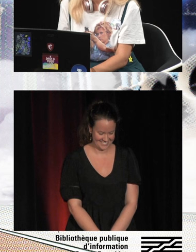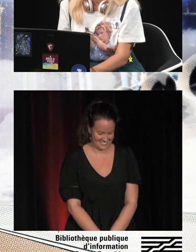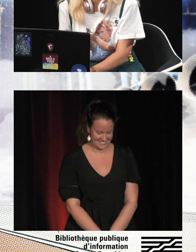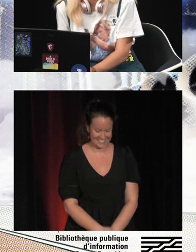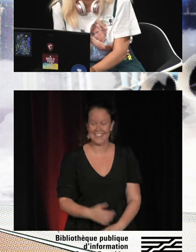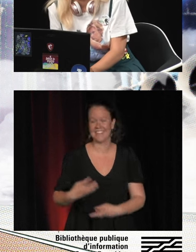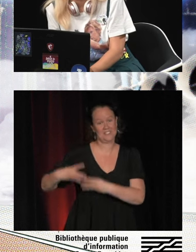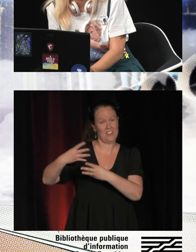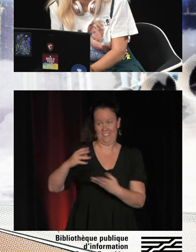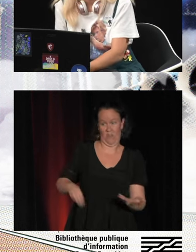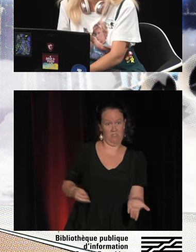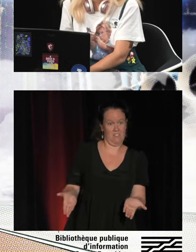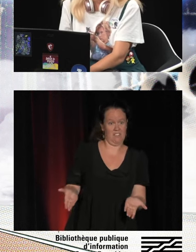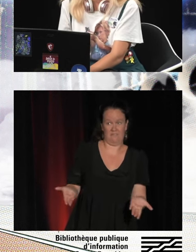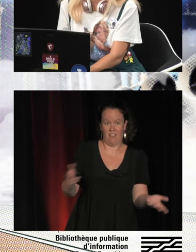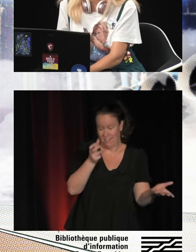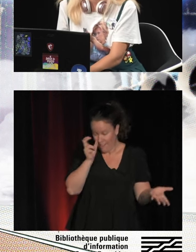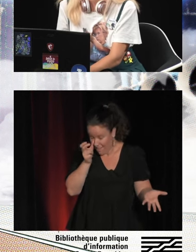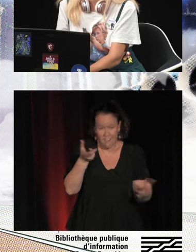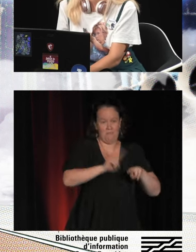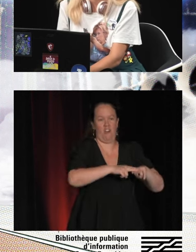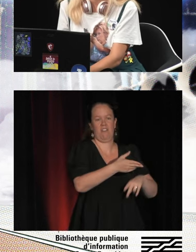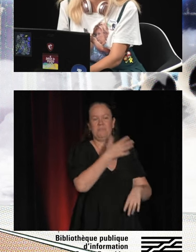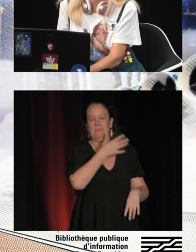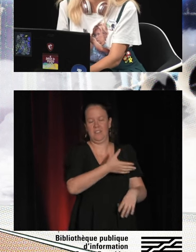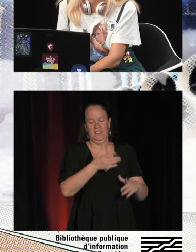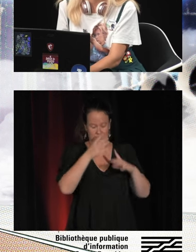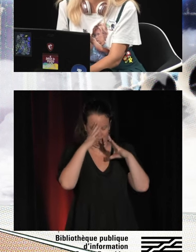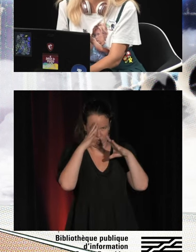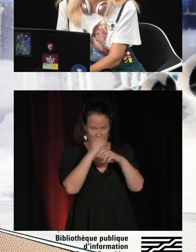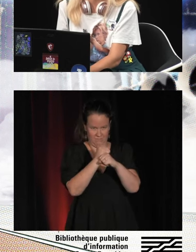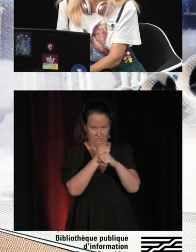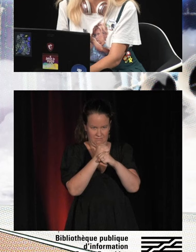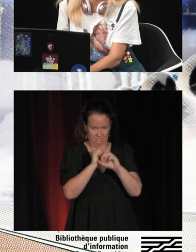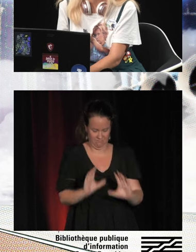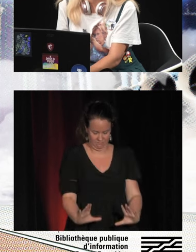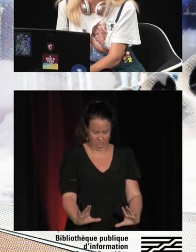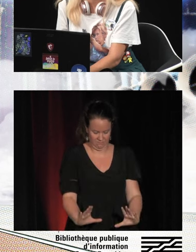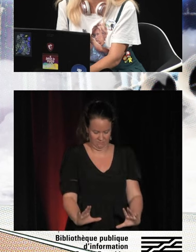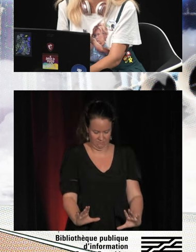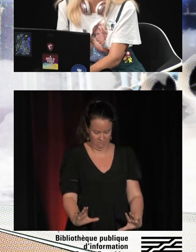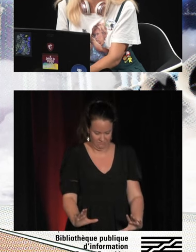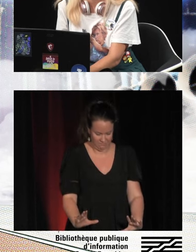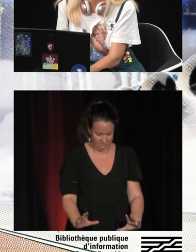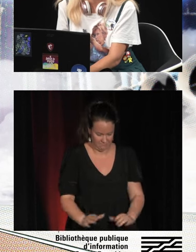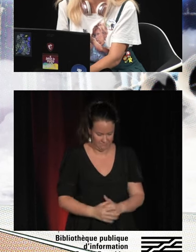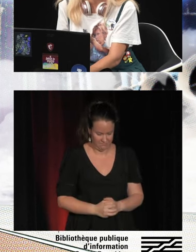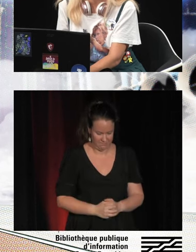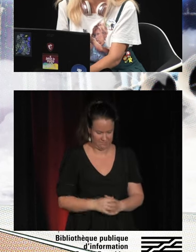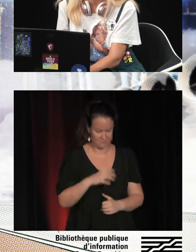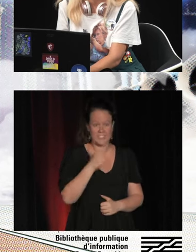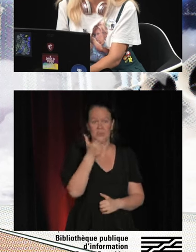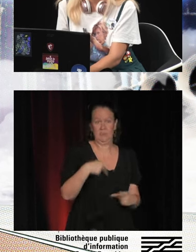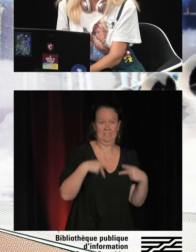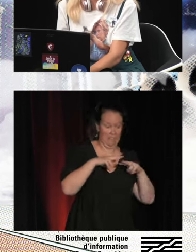C'est la faute du chat. Non mais voilà, c'est ça, on va rester concentré. Et donc on n'a plus qu'une vie. Ah non, mais on va en récupérer une dans ce